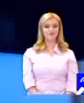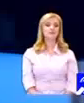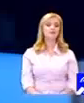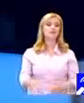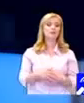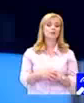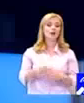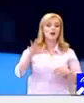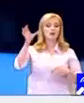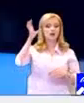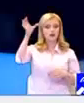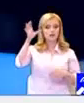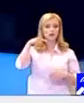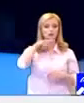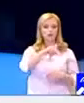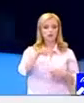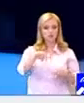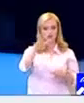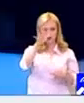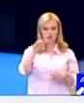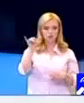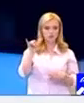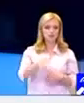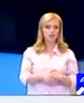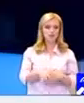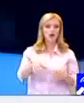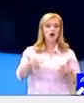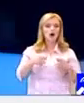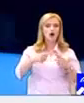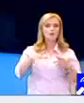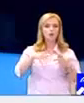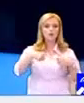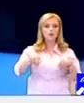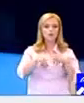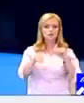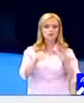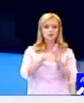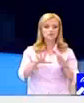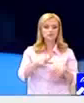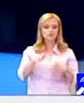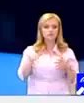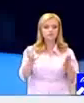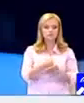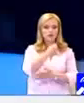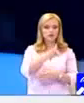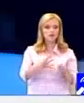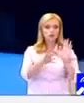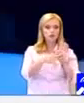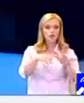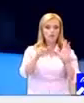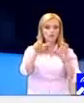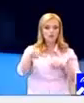Descinderi matinale la Academia de Studii Economice din Chișinău, procurorii anticorupție au destructurat o schemă de luare de mită. 9 persoane, printre